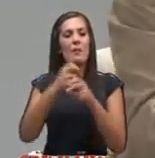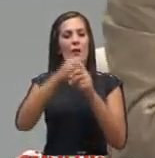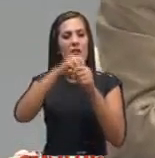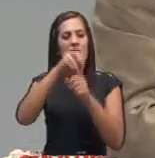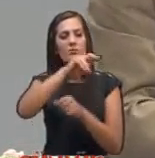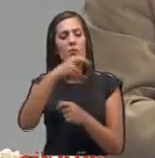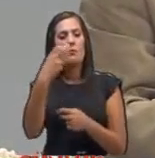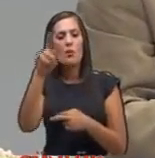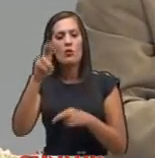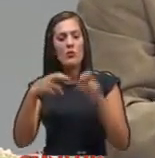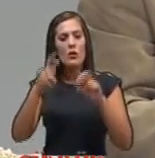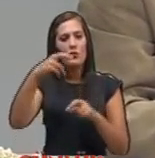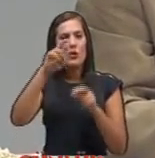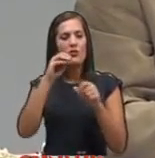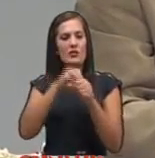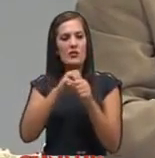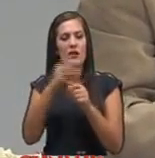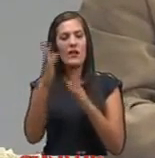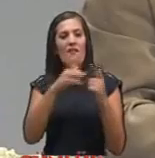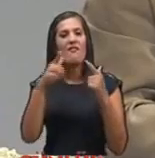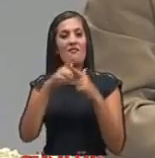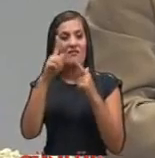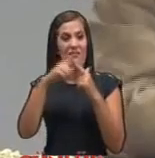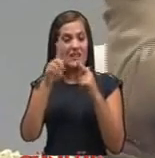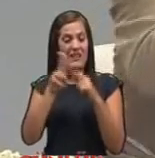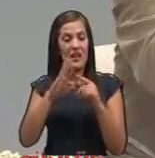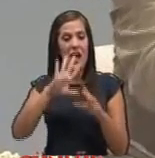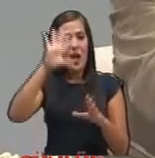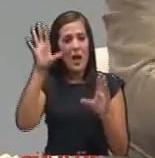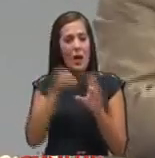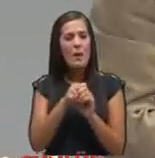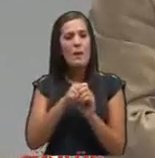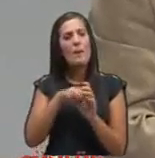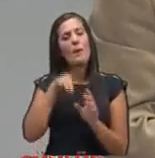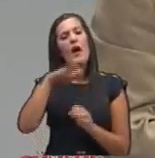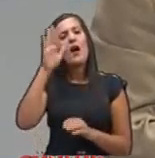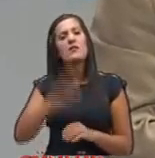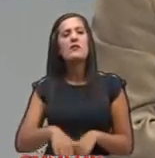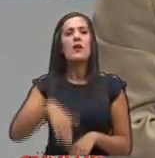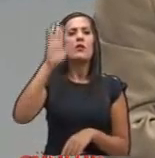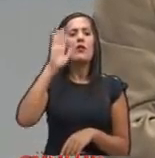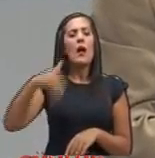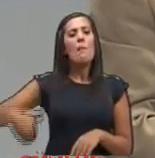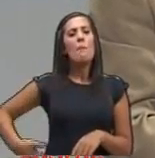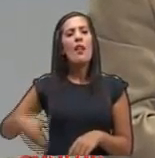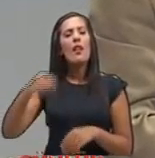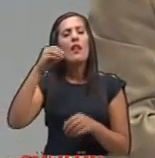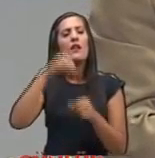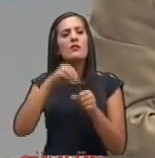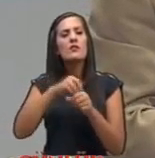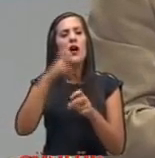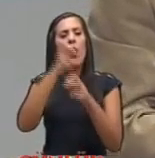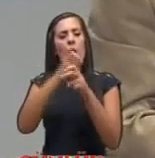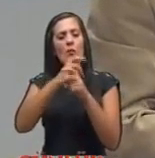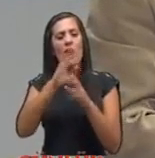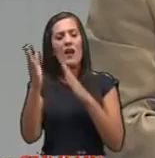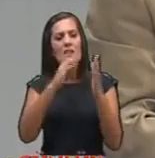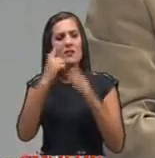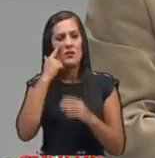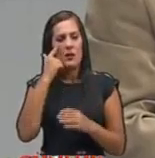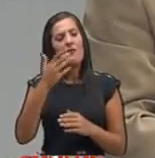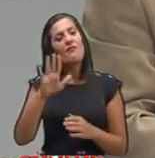iki boşlukta görülen fıtıkların toplamı aşağı yukarı bütün bel omurları arasında görülen fıtıkların veya